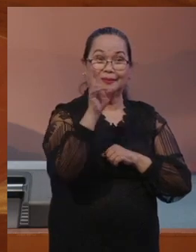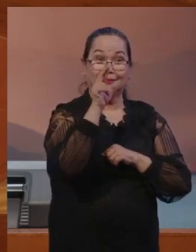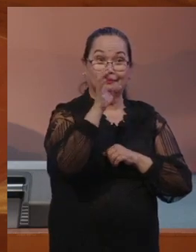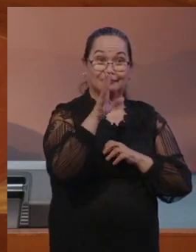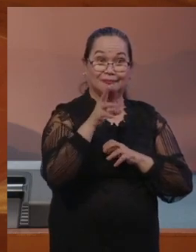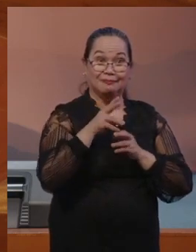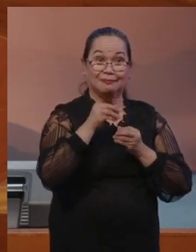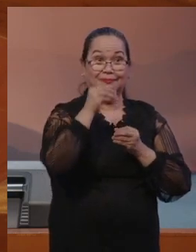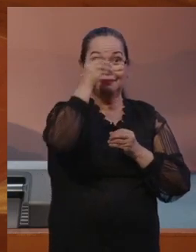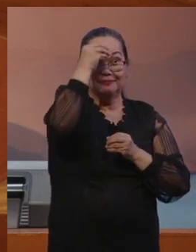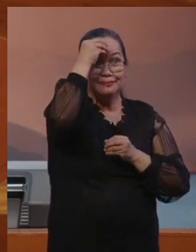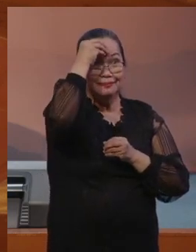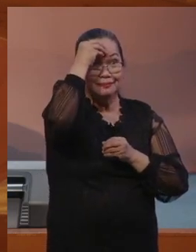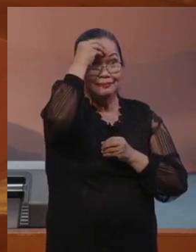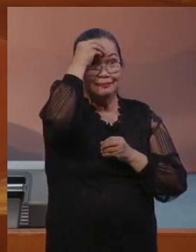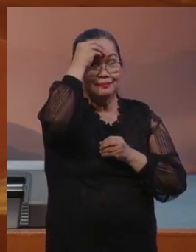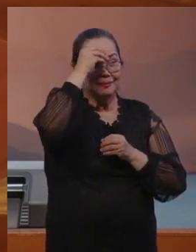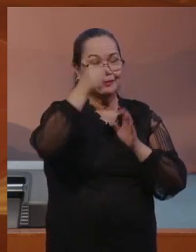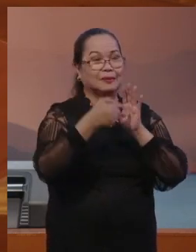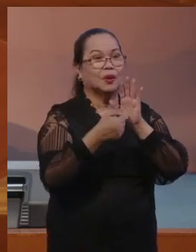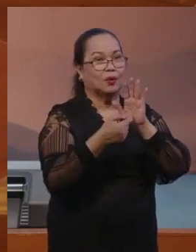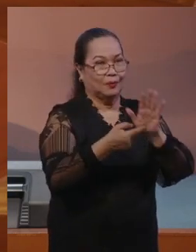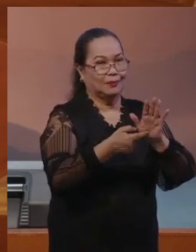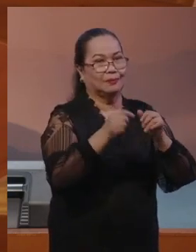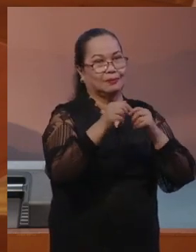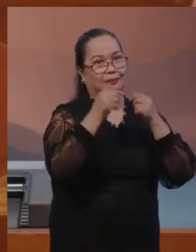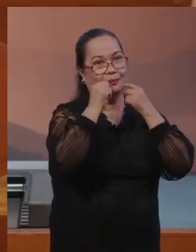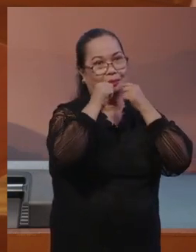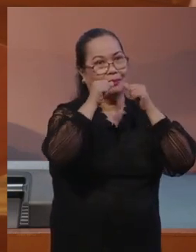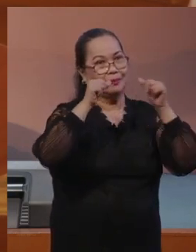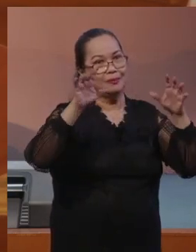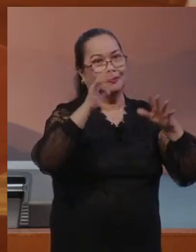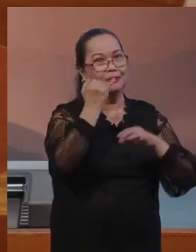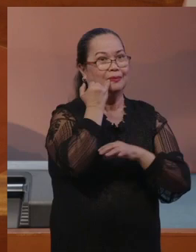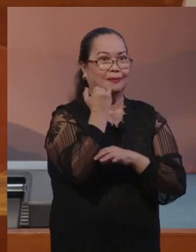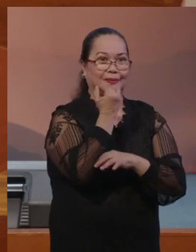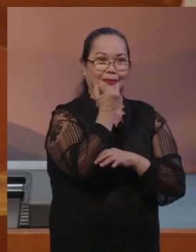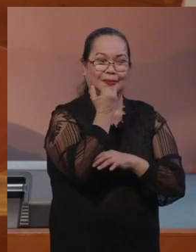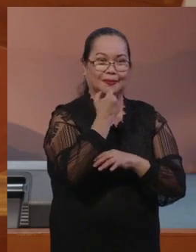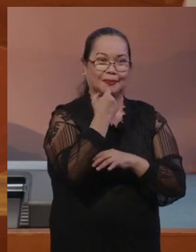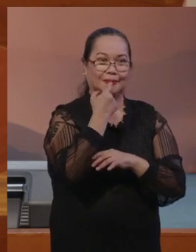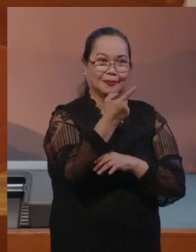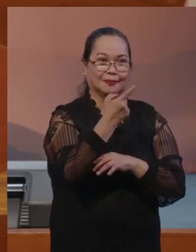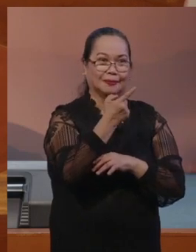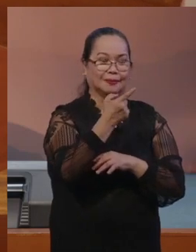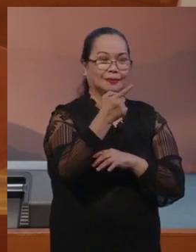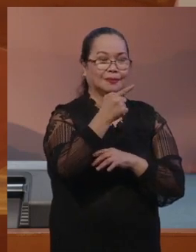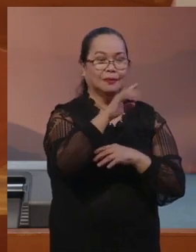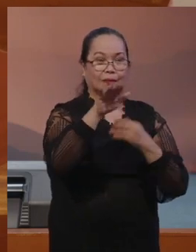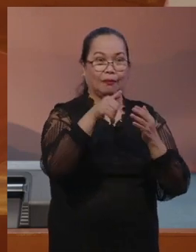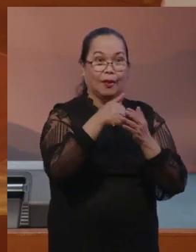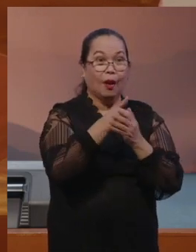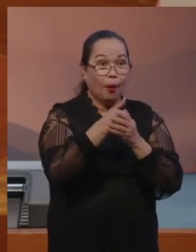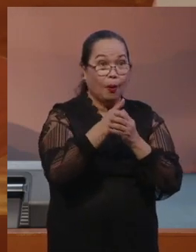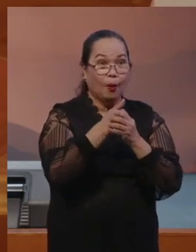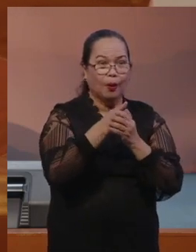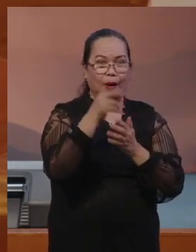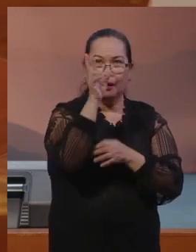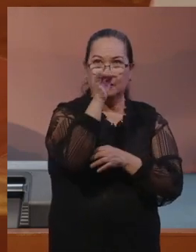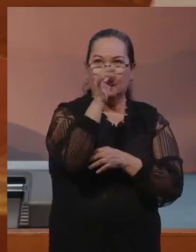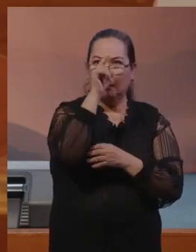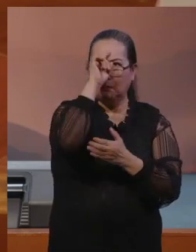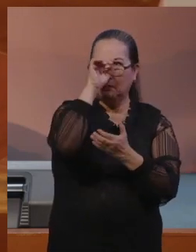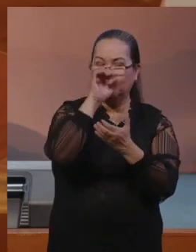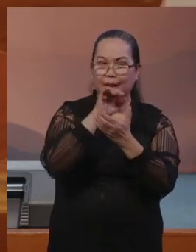Nangungusap ang Diyos sa mga kababalaghan na ginawa niya para sa bayang Israel. At pinaniwalaan ni Rahab ang Diyos